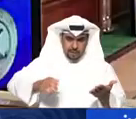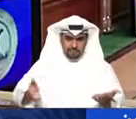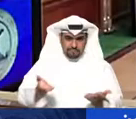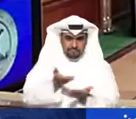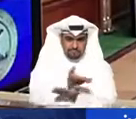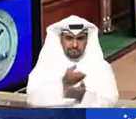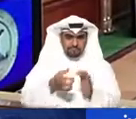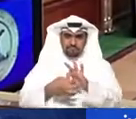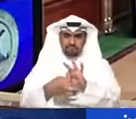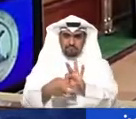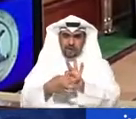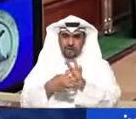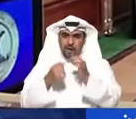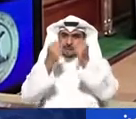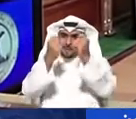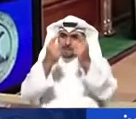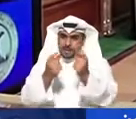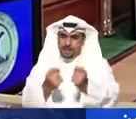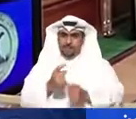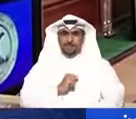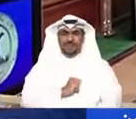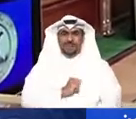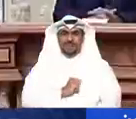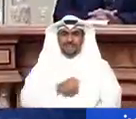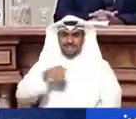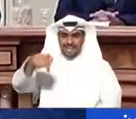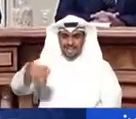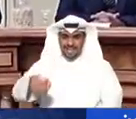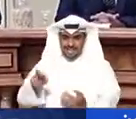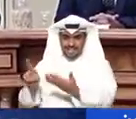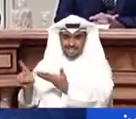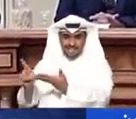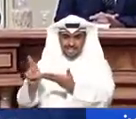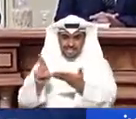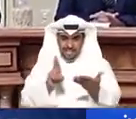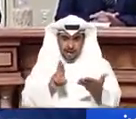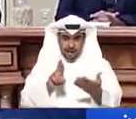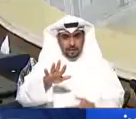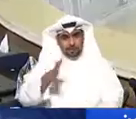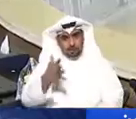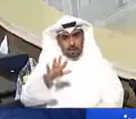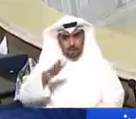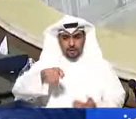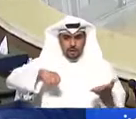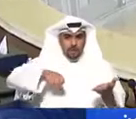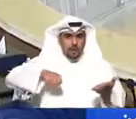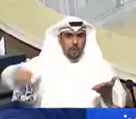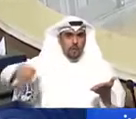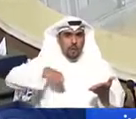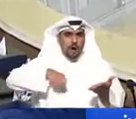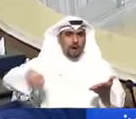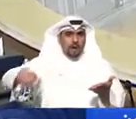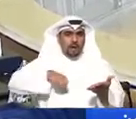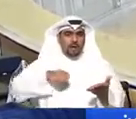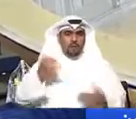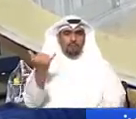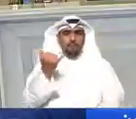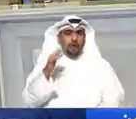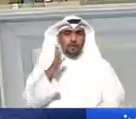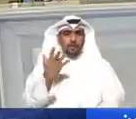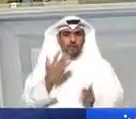الكويت. من المتوقع خلال الزيارة توقيع عدد من الاتفاقيات الهامة وبحث تطورات الأوضاع في